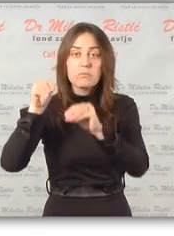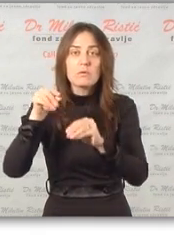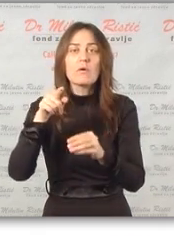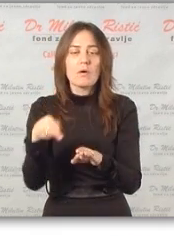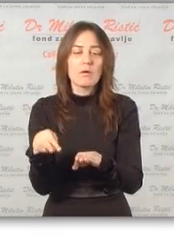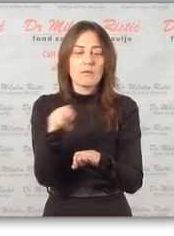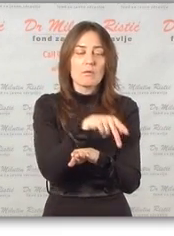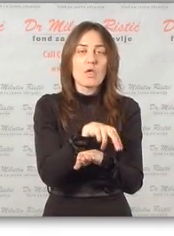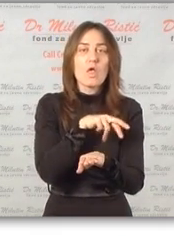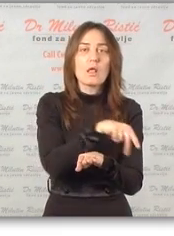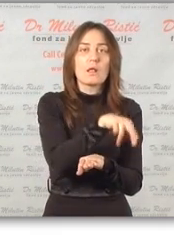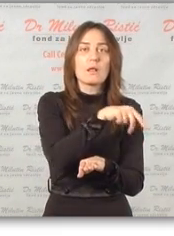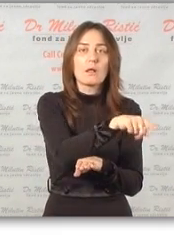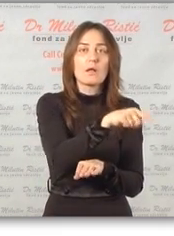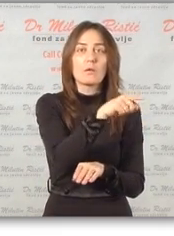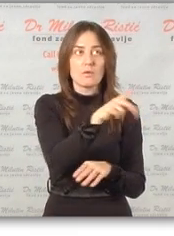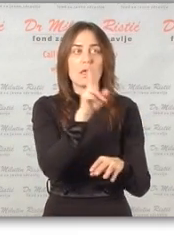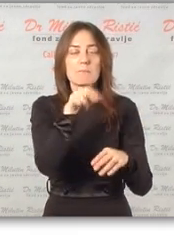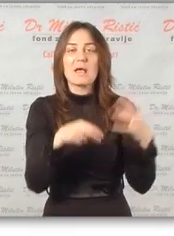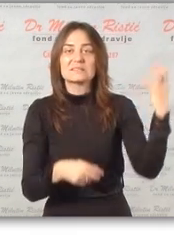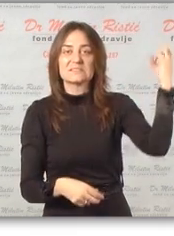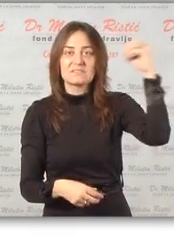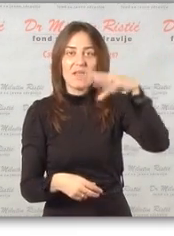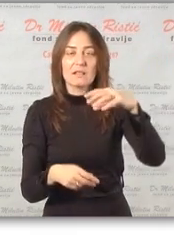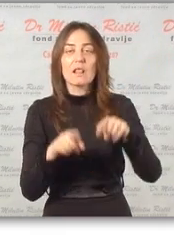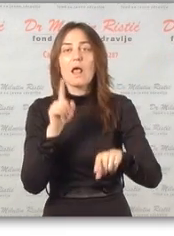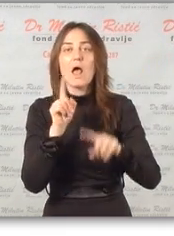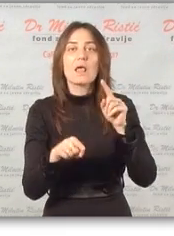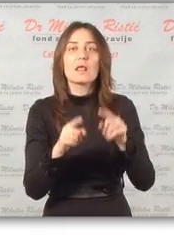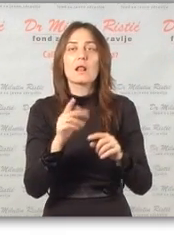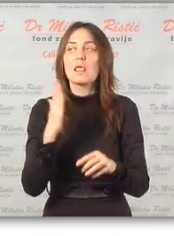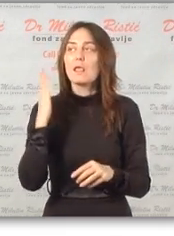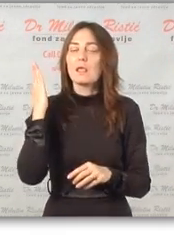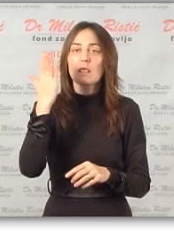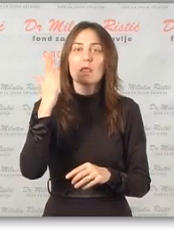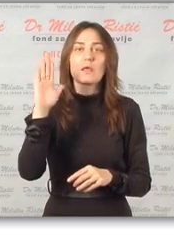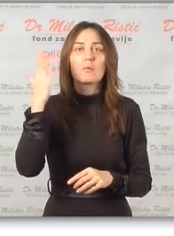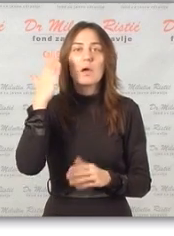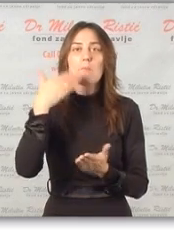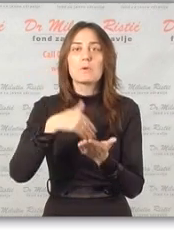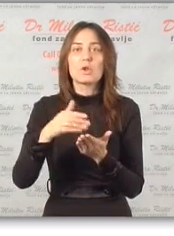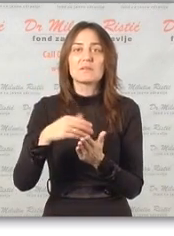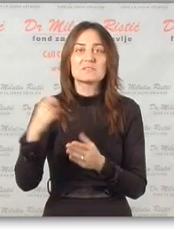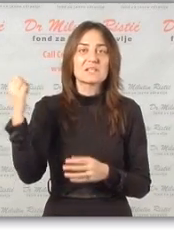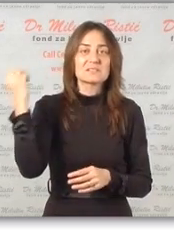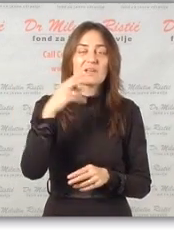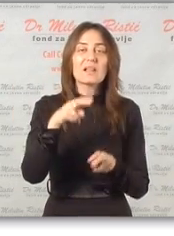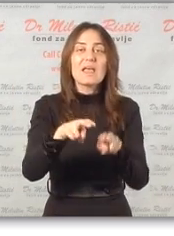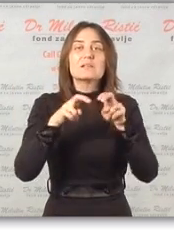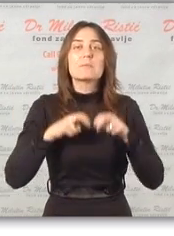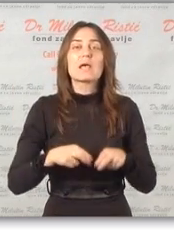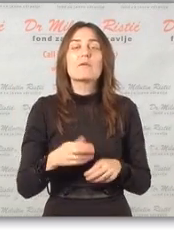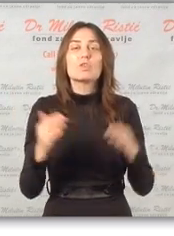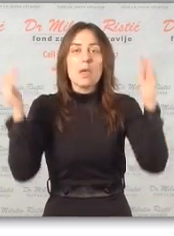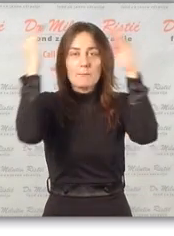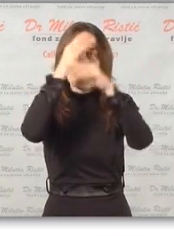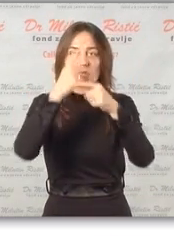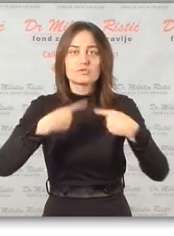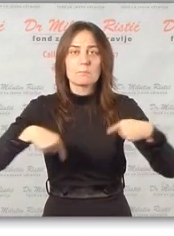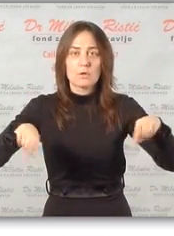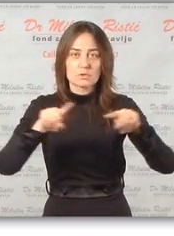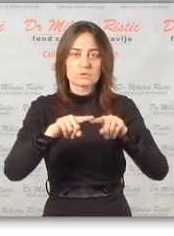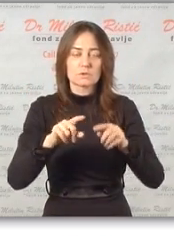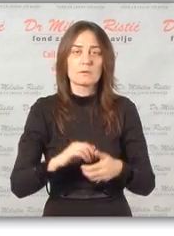svetiljke, ako su pregorele, onda će ići na drugu stranu ulice gde je osvetljeno ili su izlozi osvetljeni, tako da